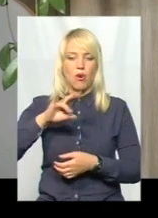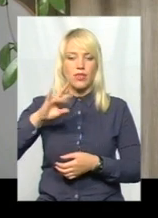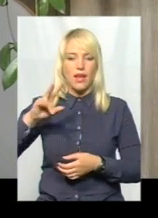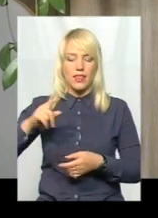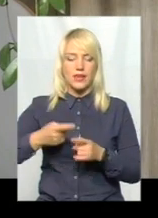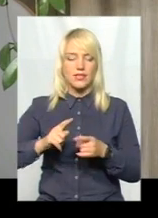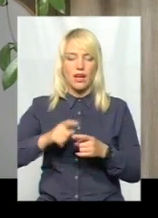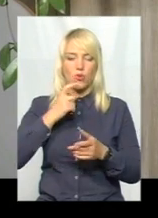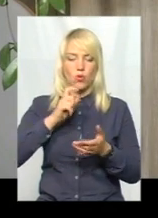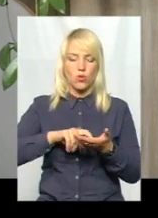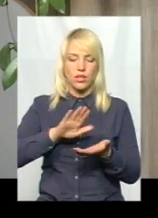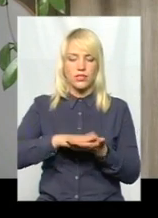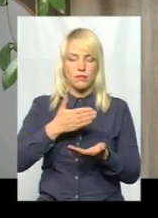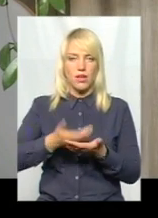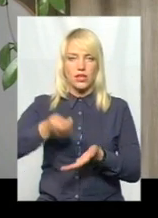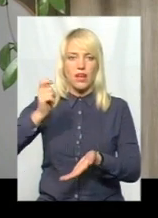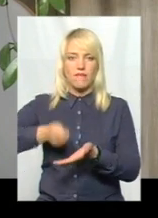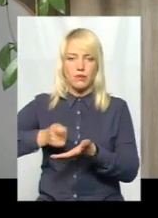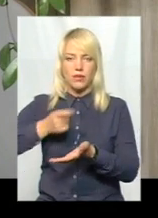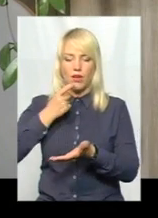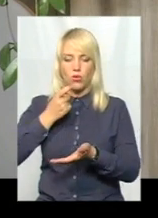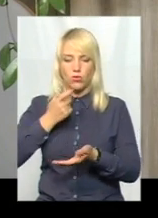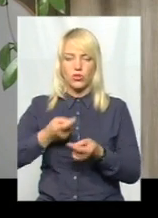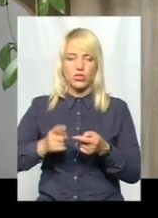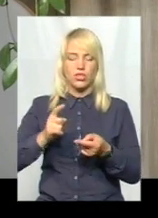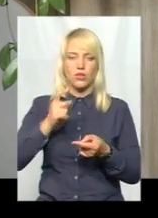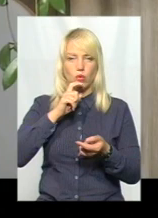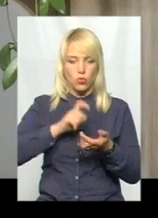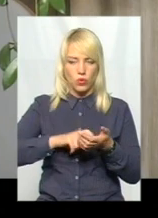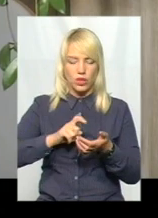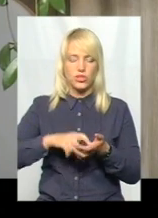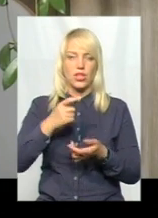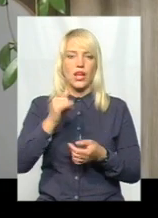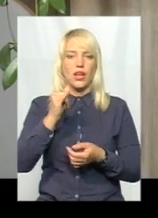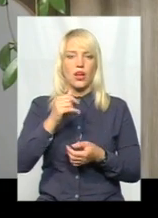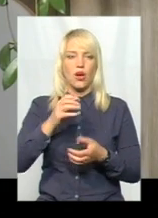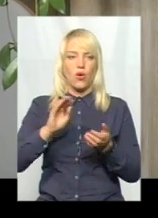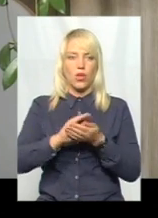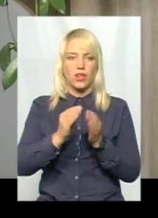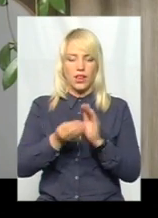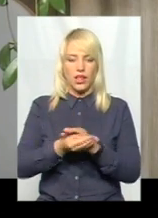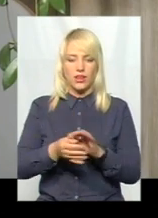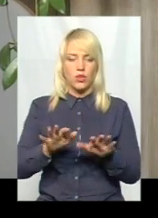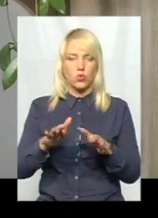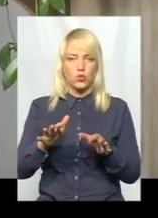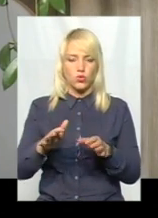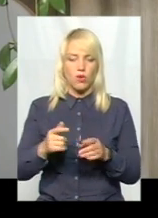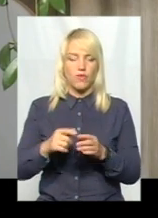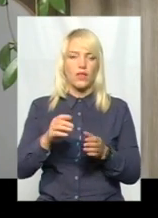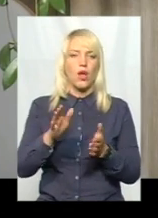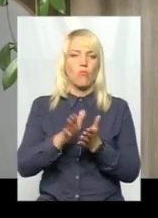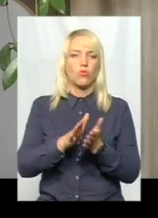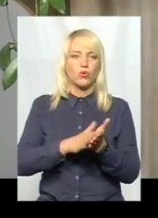відбивна куряча, котлета куряча, капуста тушкована з курячим м'ясом, бутерброд з сиром і